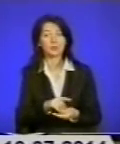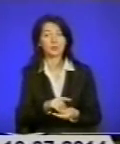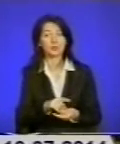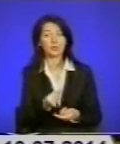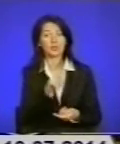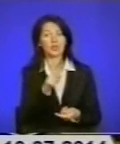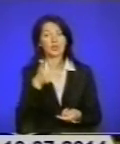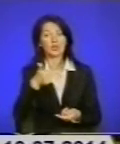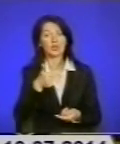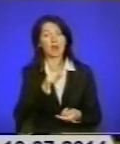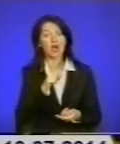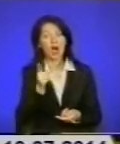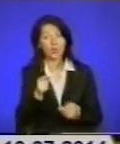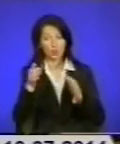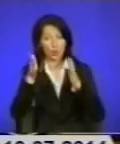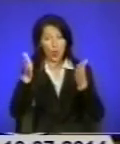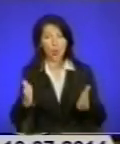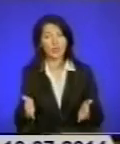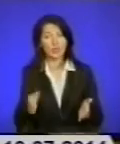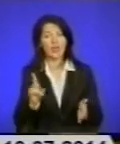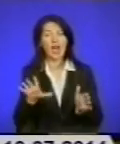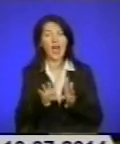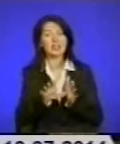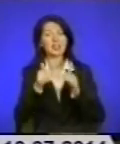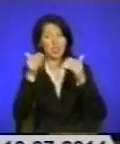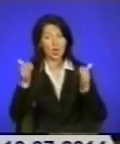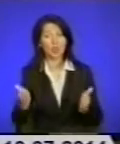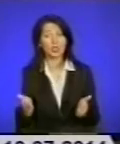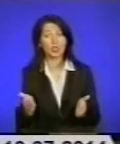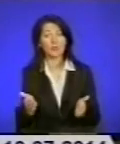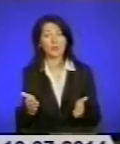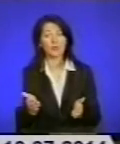переходять з газових котлів на електричні,